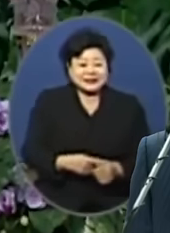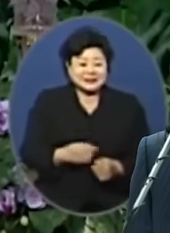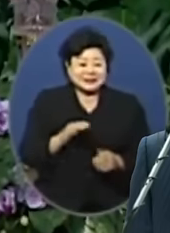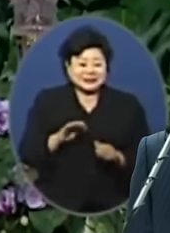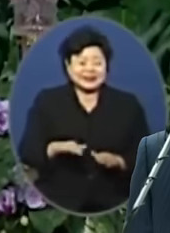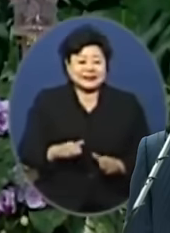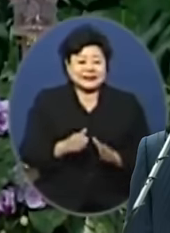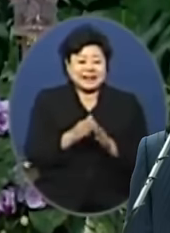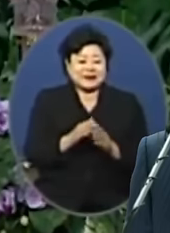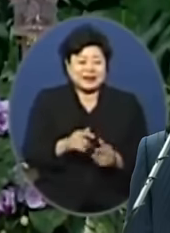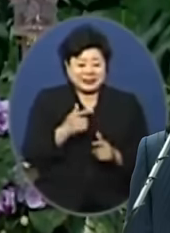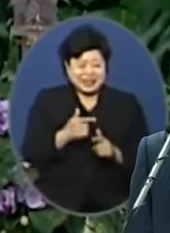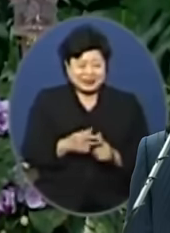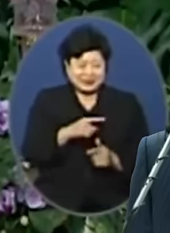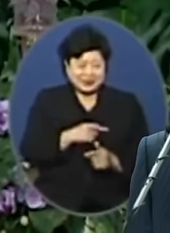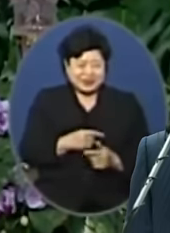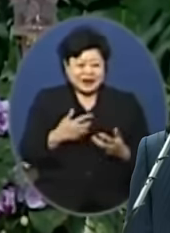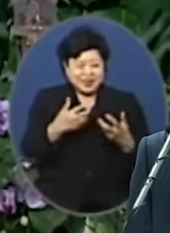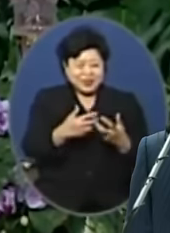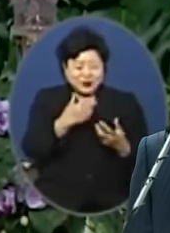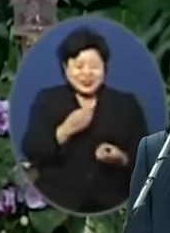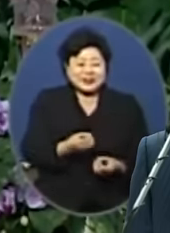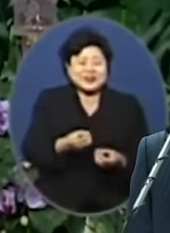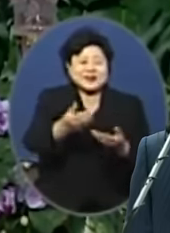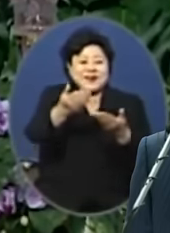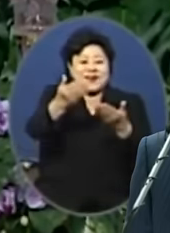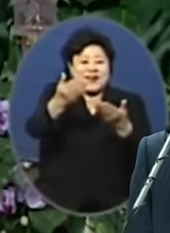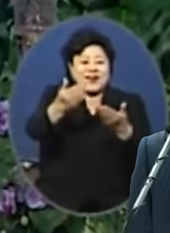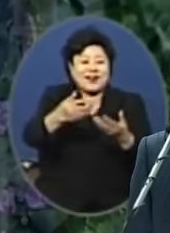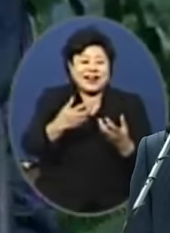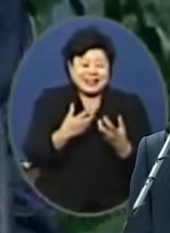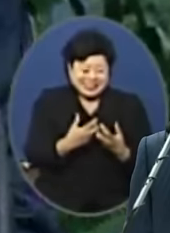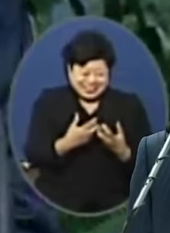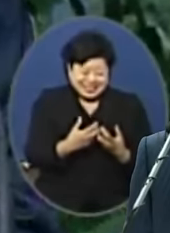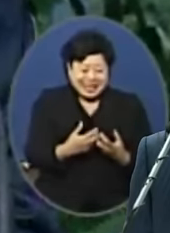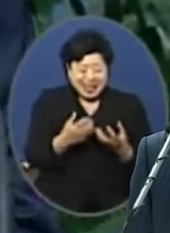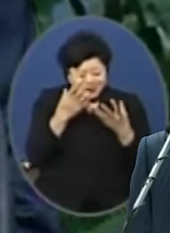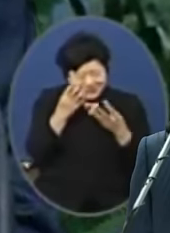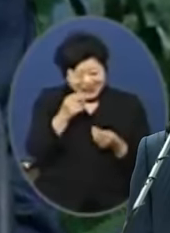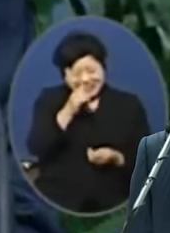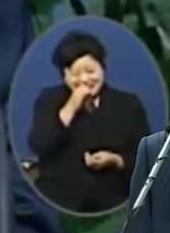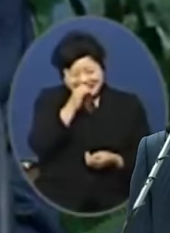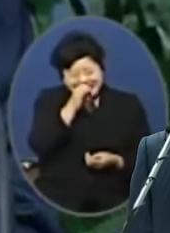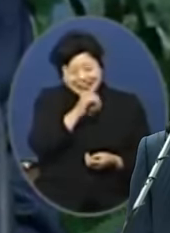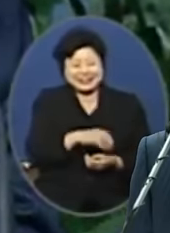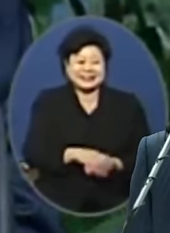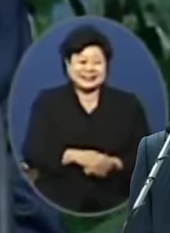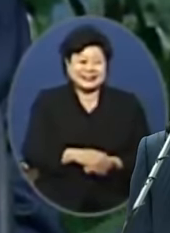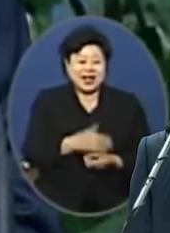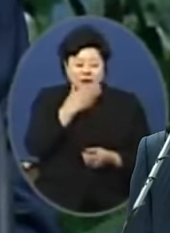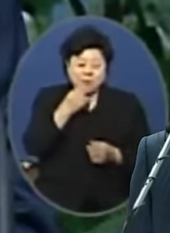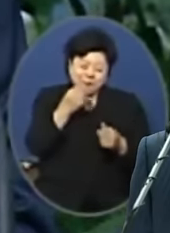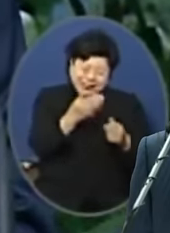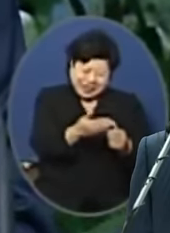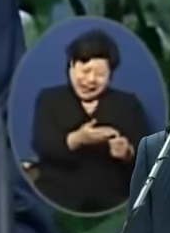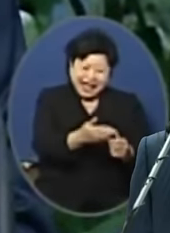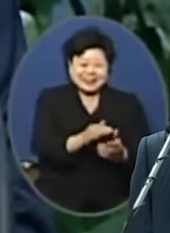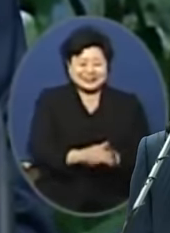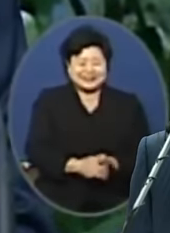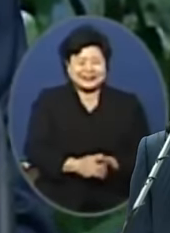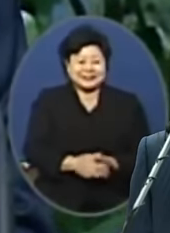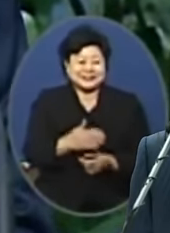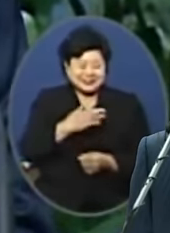그날부터 예수님의 이름으로 농기계를 축복을 하는 것입니다. 농기계야 고생 많다, 복을 받으라.